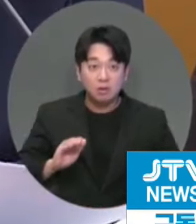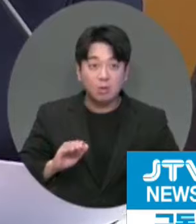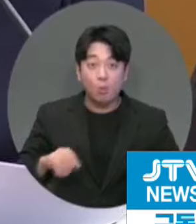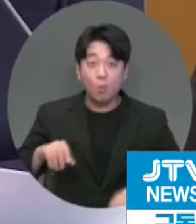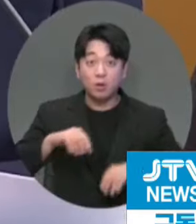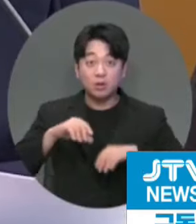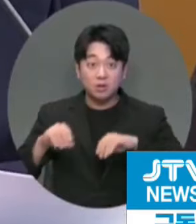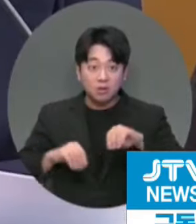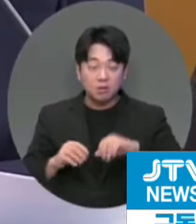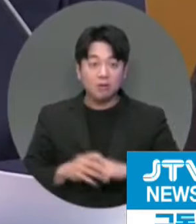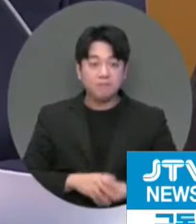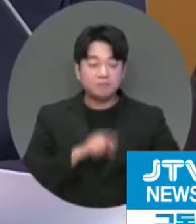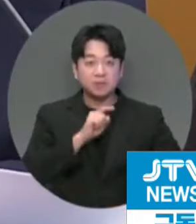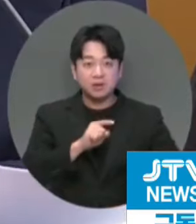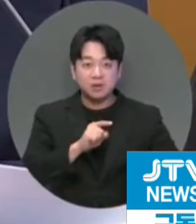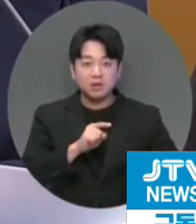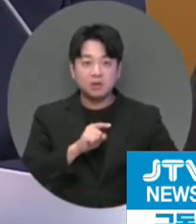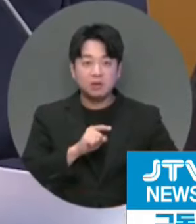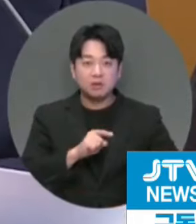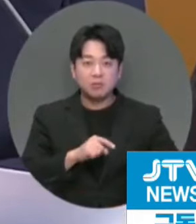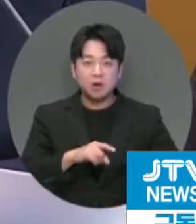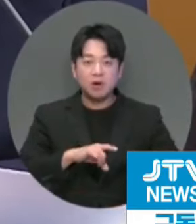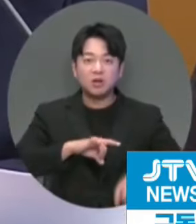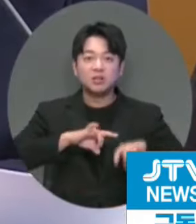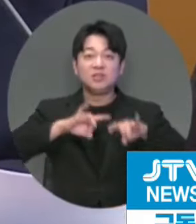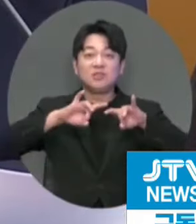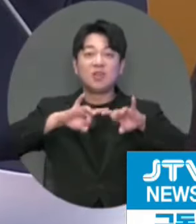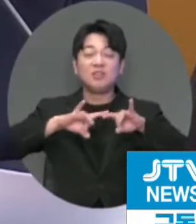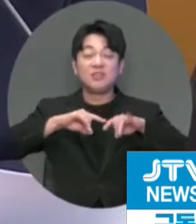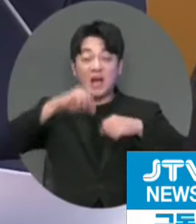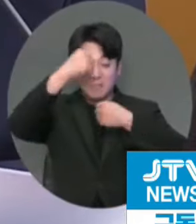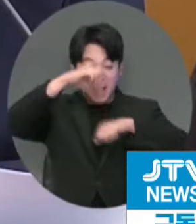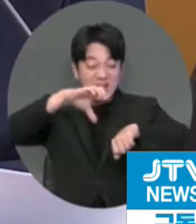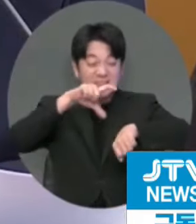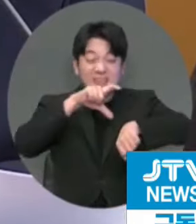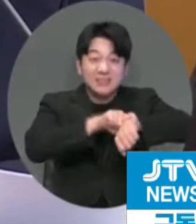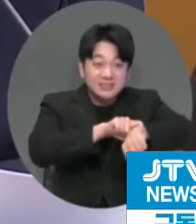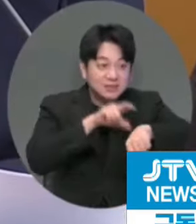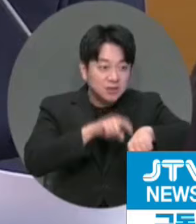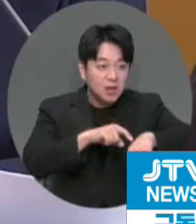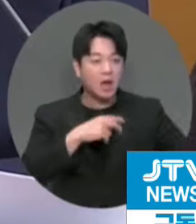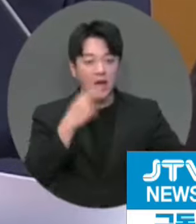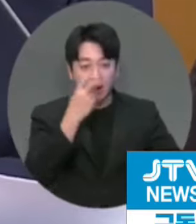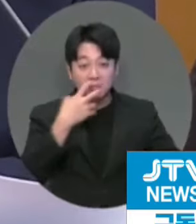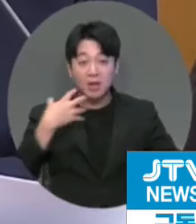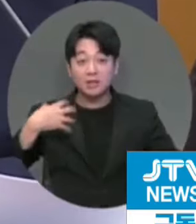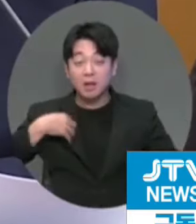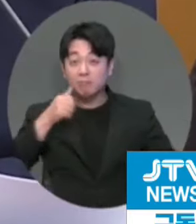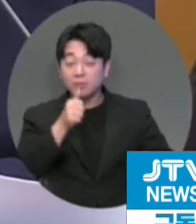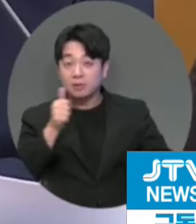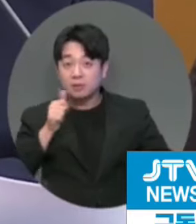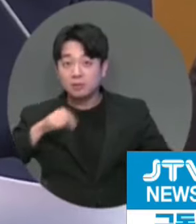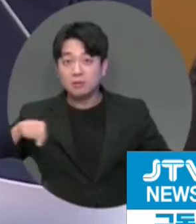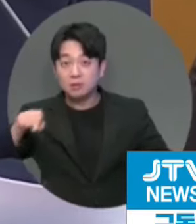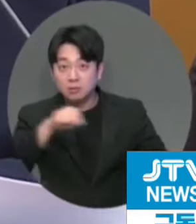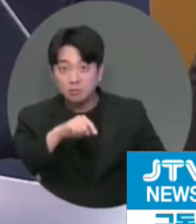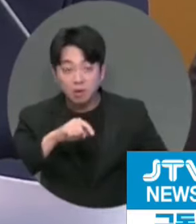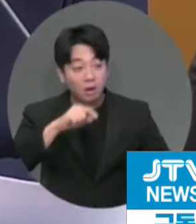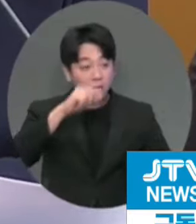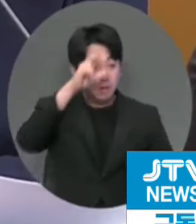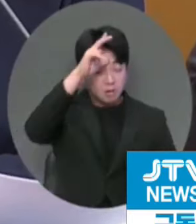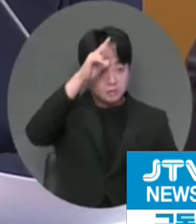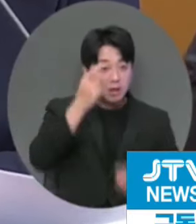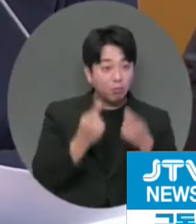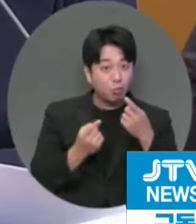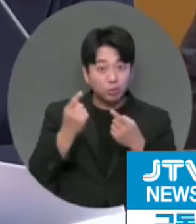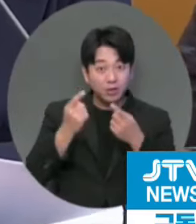아니고 무도실무관은 보호관찰관을 보좌하는 업무 맞습니까? 예, 맞습니다. 그런 사람이 어떻게 저렇게 벽돌을